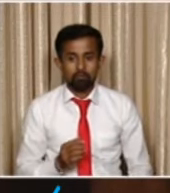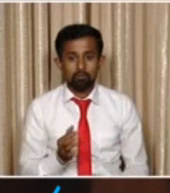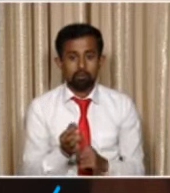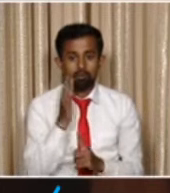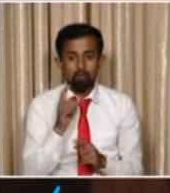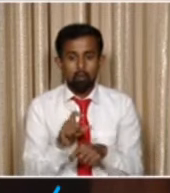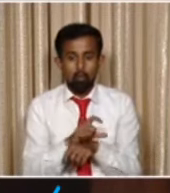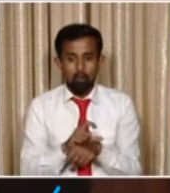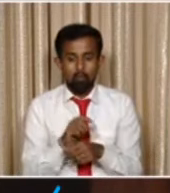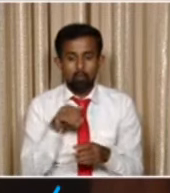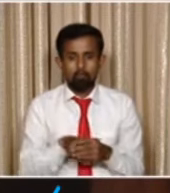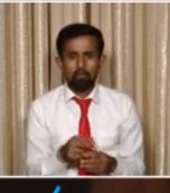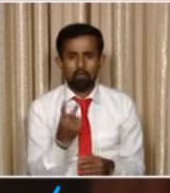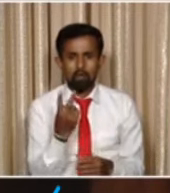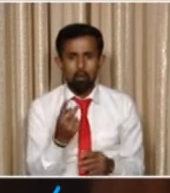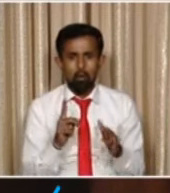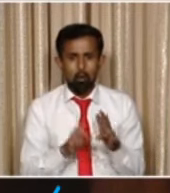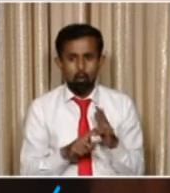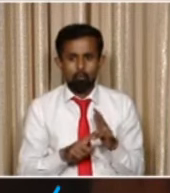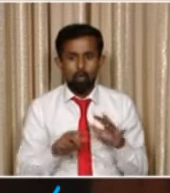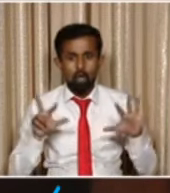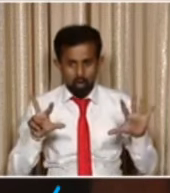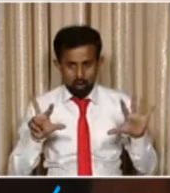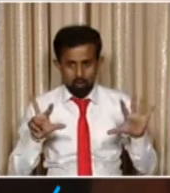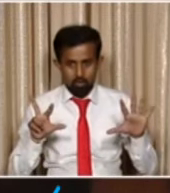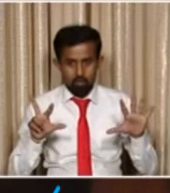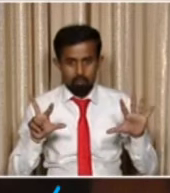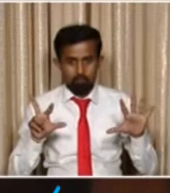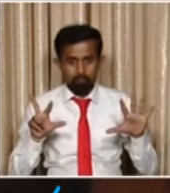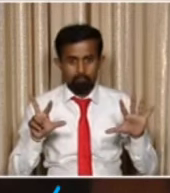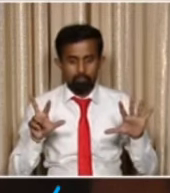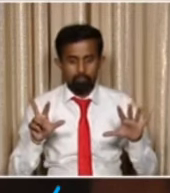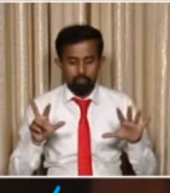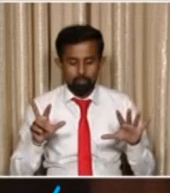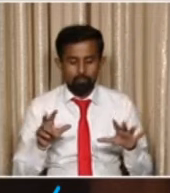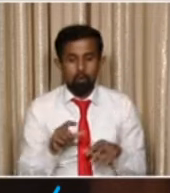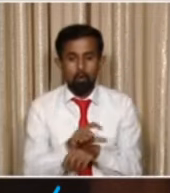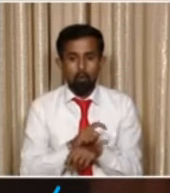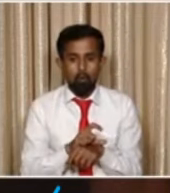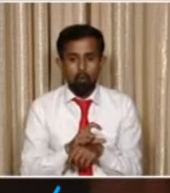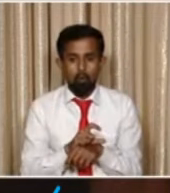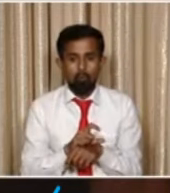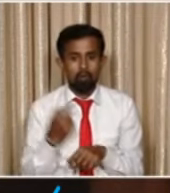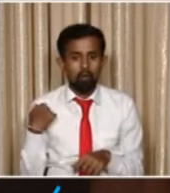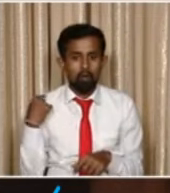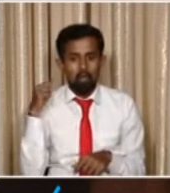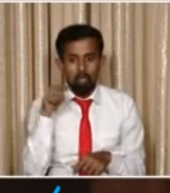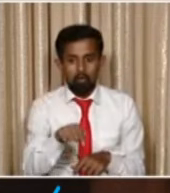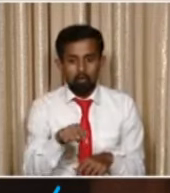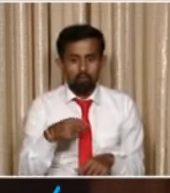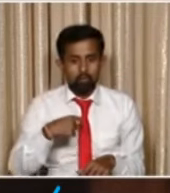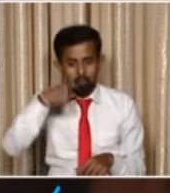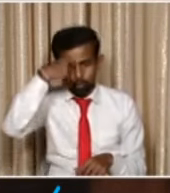2020 அக்டோபர் 8 நான் ஆணைக்குழுவிலே 2 வந்து என்னுடைய வாக்குமூலங்களை அளித்தேன். என்ன அடிப்படையில் என்று